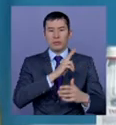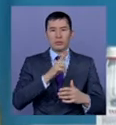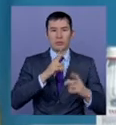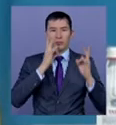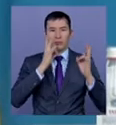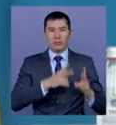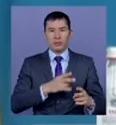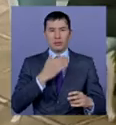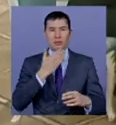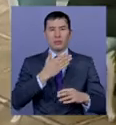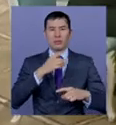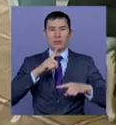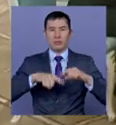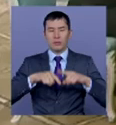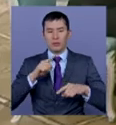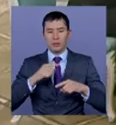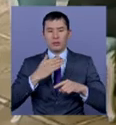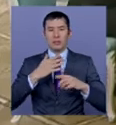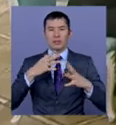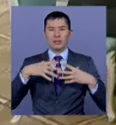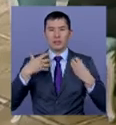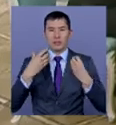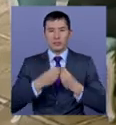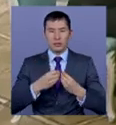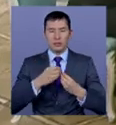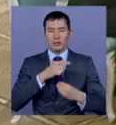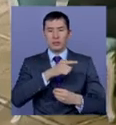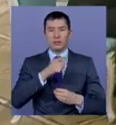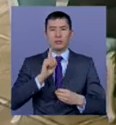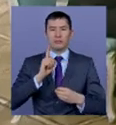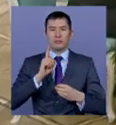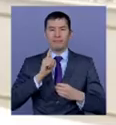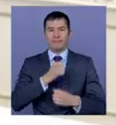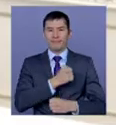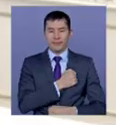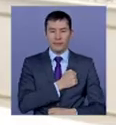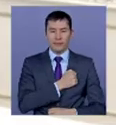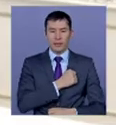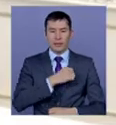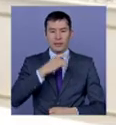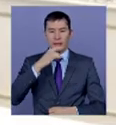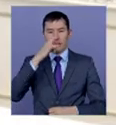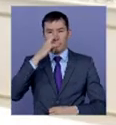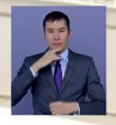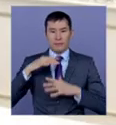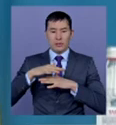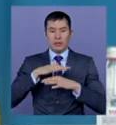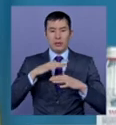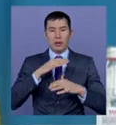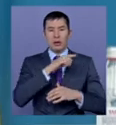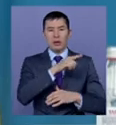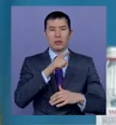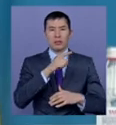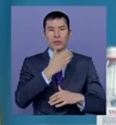шеккендерге және қаза тапқандардың отбасыларына көңіл айтамын. Қаза тапқандардың отбасыларына